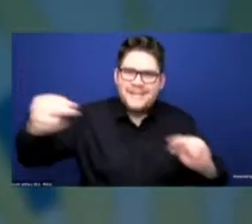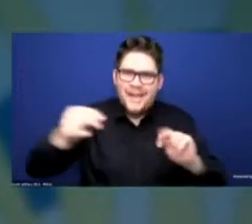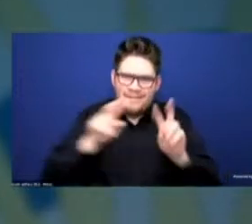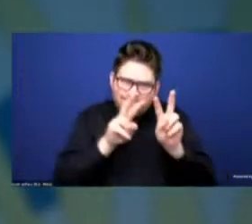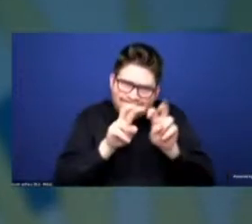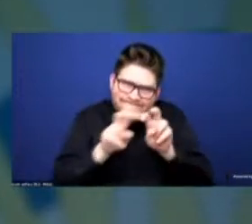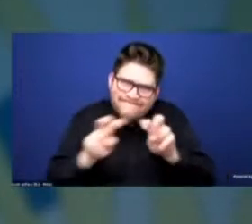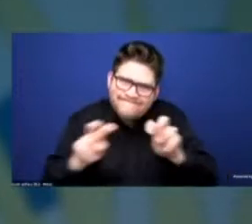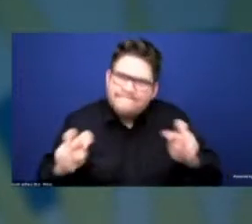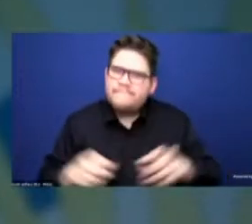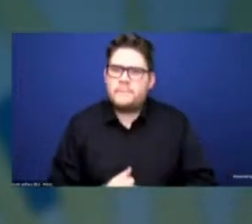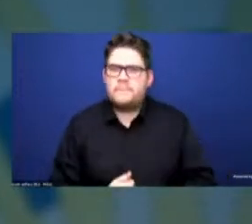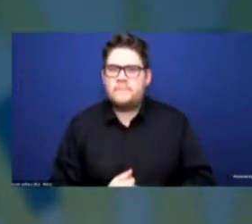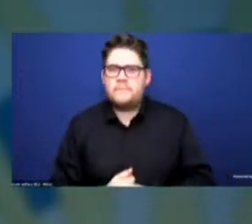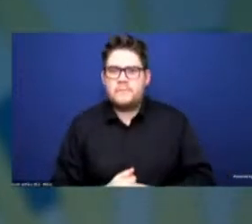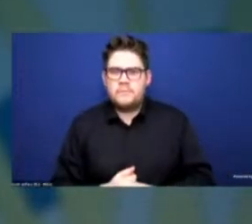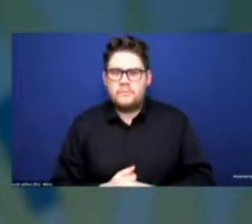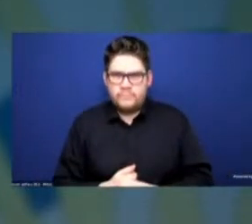果